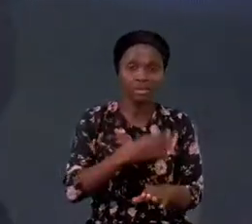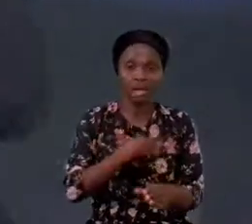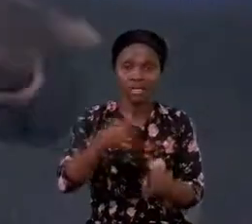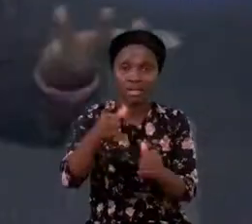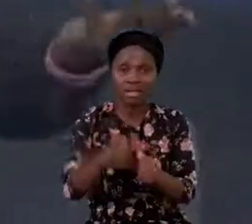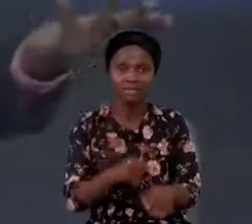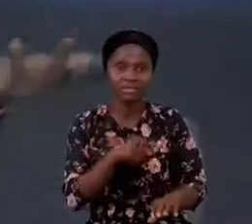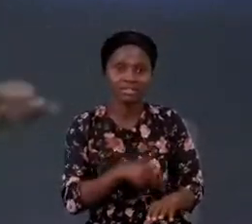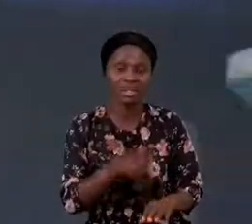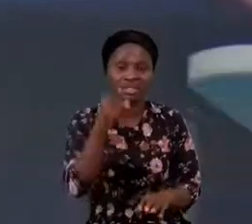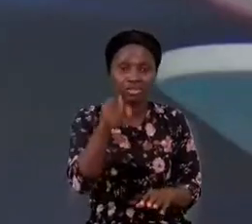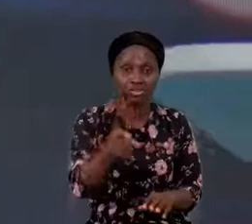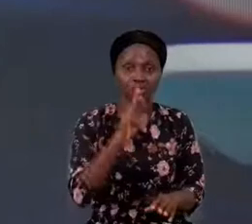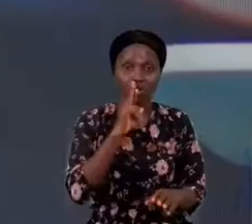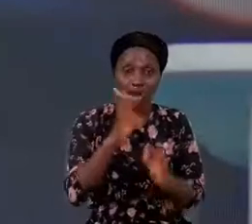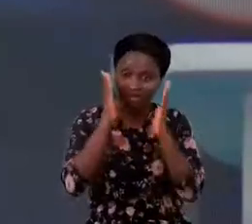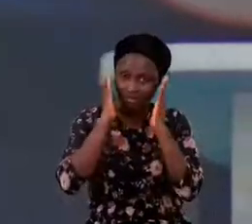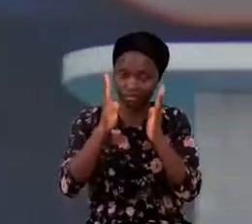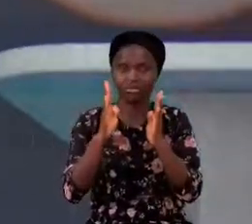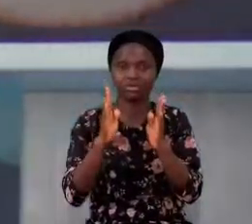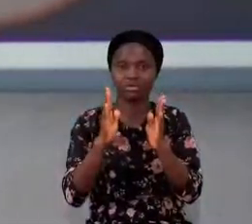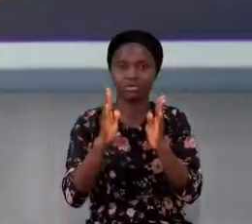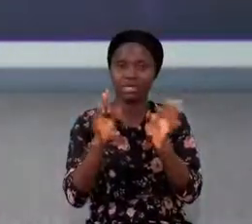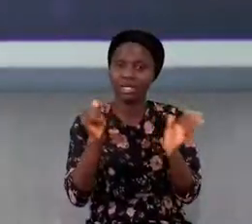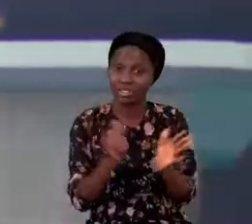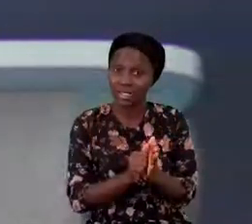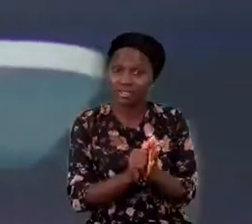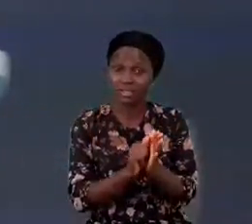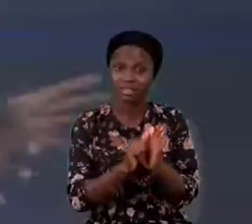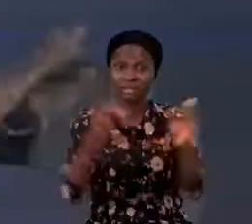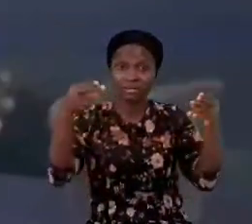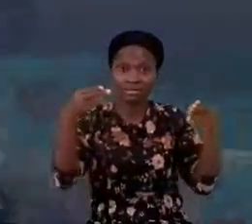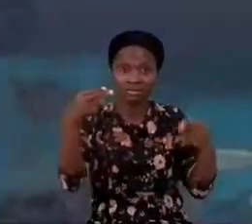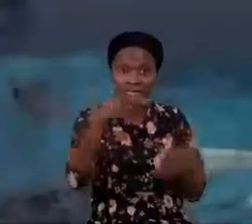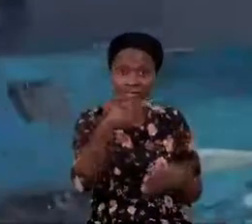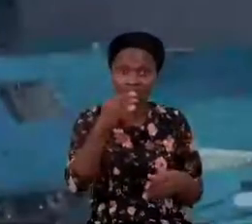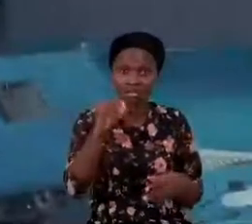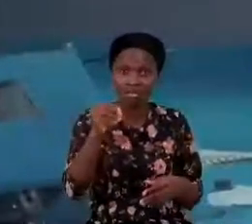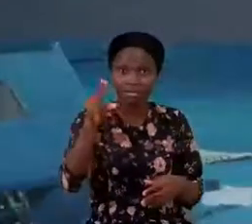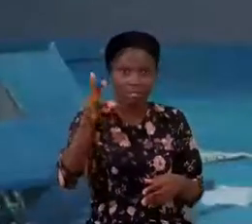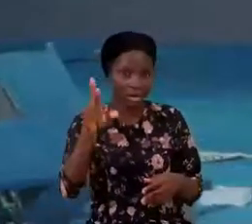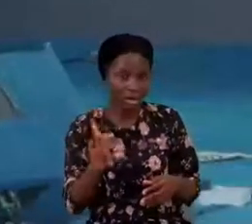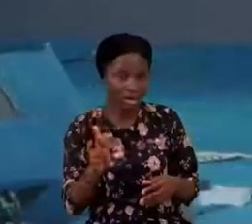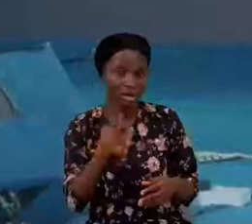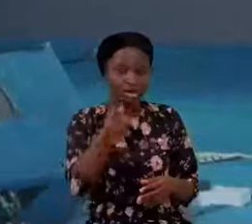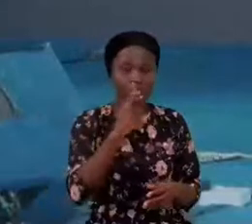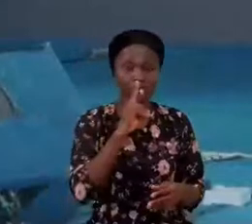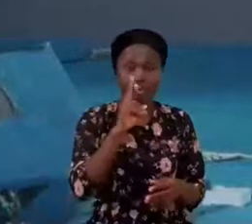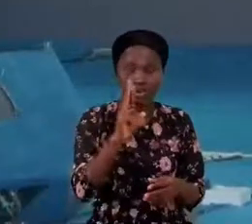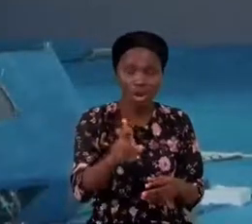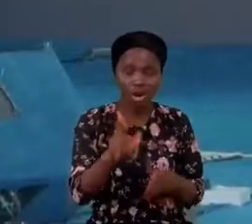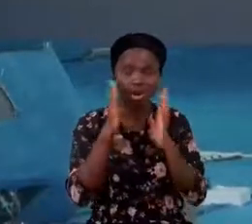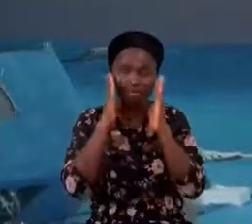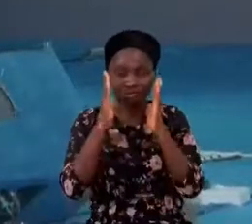Vous êtes focalisé. Pendant ce jour, vous êtes focalisé. Et en classe, peu importe ce que